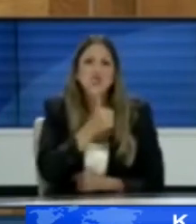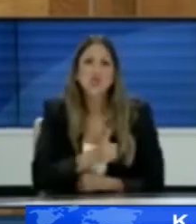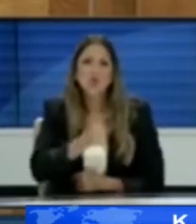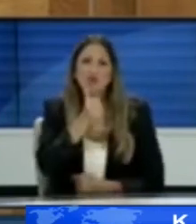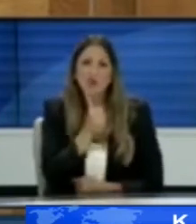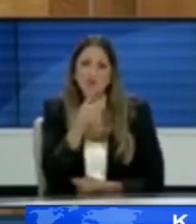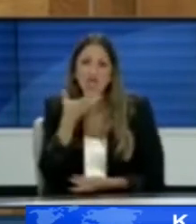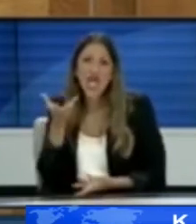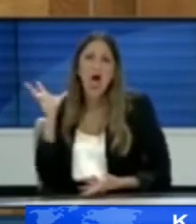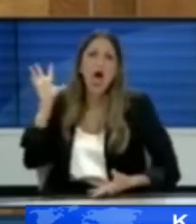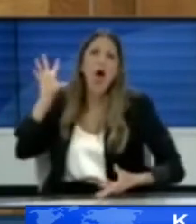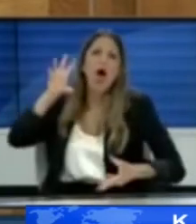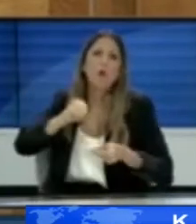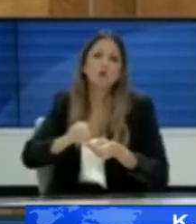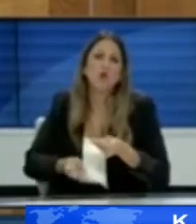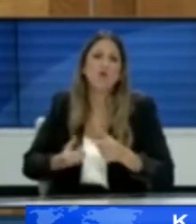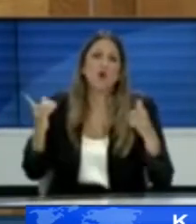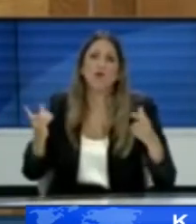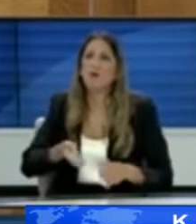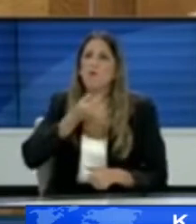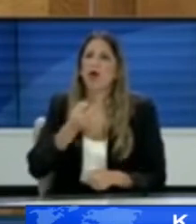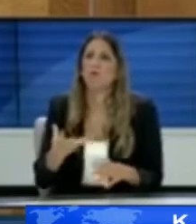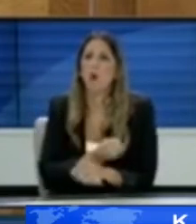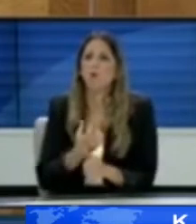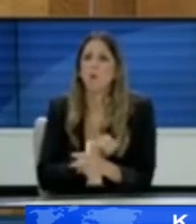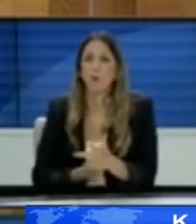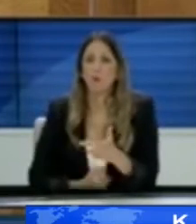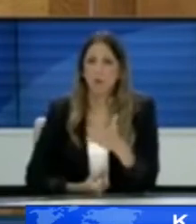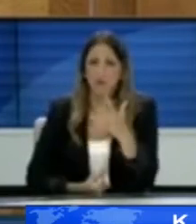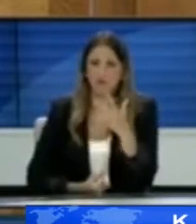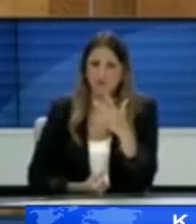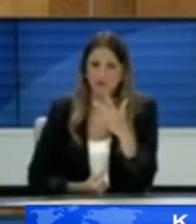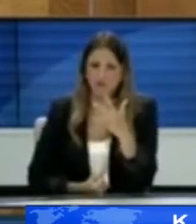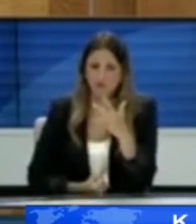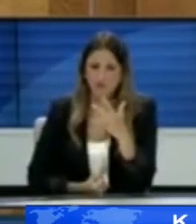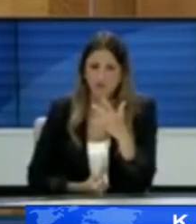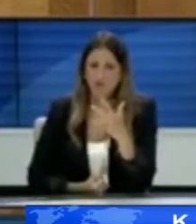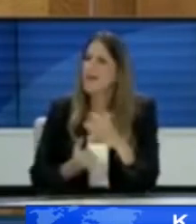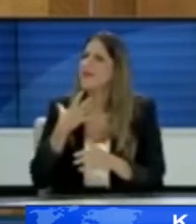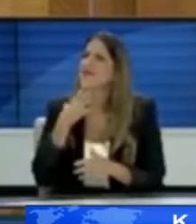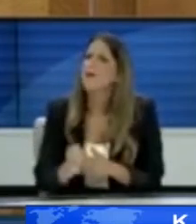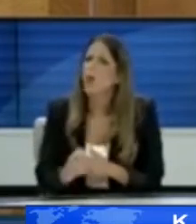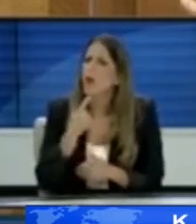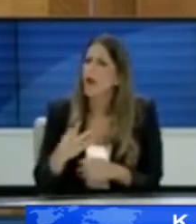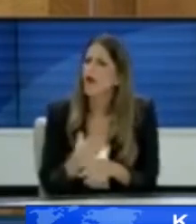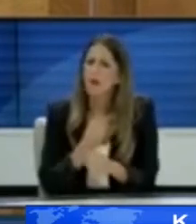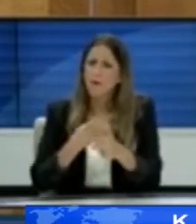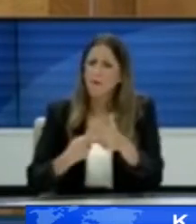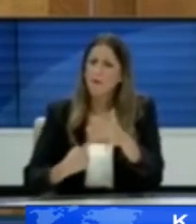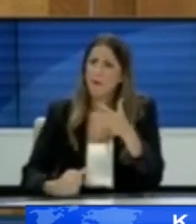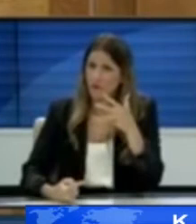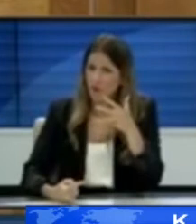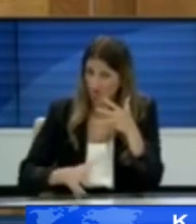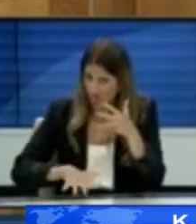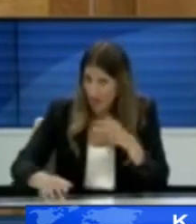Απολογισμός πεπραγμένων από τη Νέα Δημοκρατία, από τον κύριο Πρωθυπουργό. Απολογισμό κάνεις όταν κλείσεις τετραετία. Εκτός αν πας σε εκλογές Σεπτέμβριο, όπως